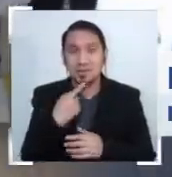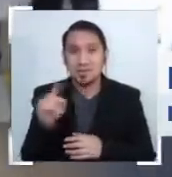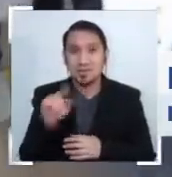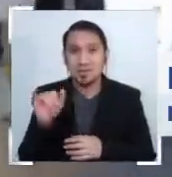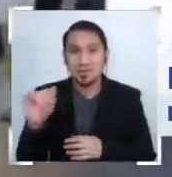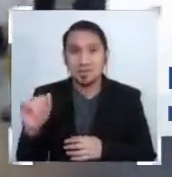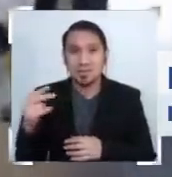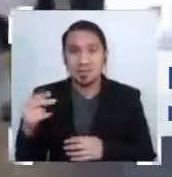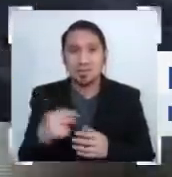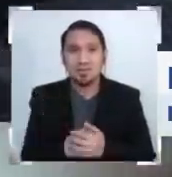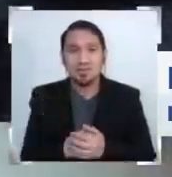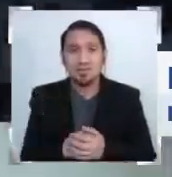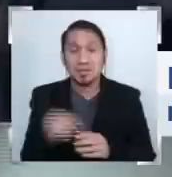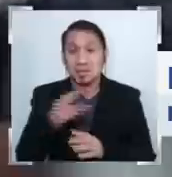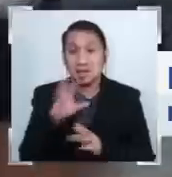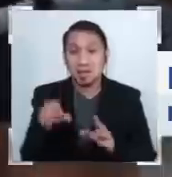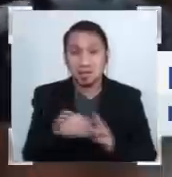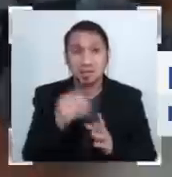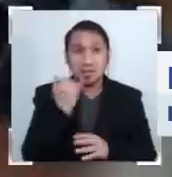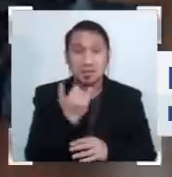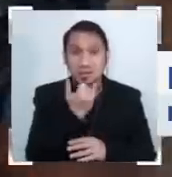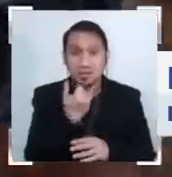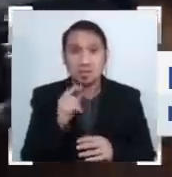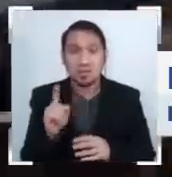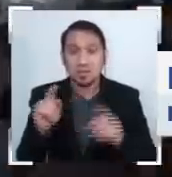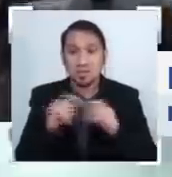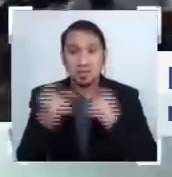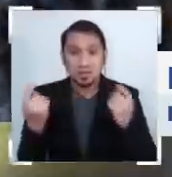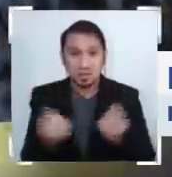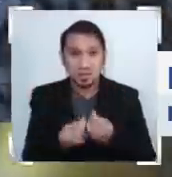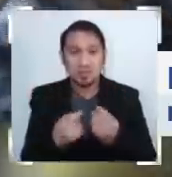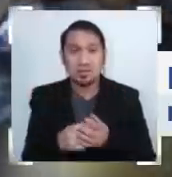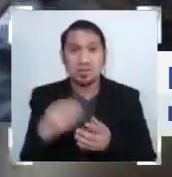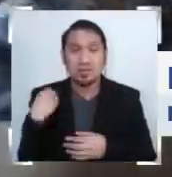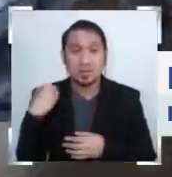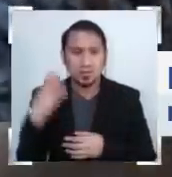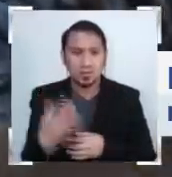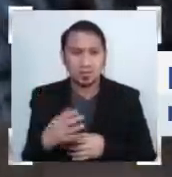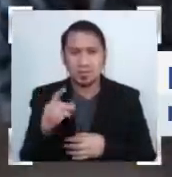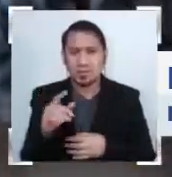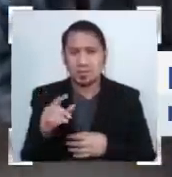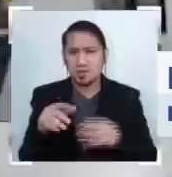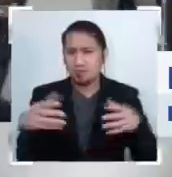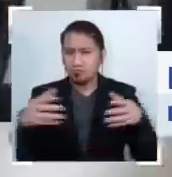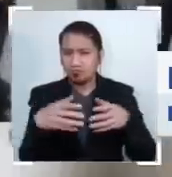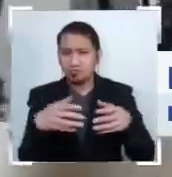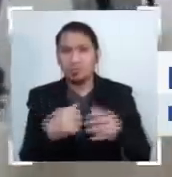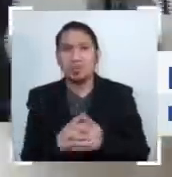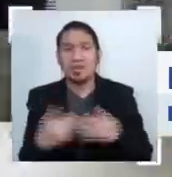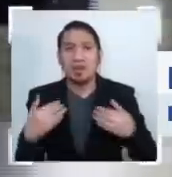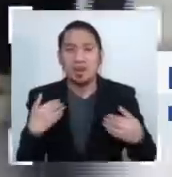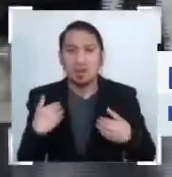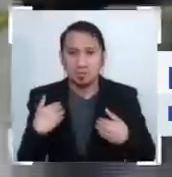Sixto. Kasama sa Israel ang glam team ni Marian at officers ng AAA Management. Dala nilang halos 10